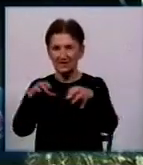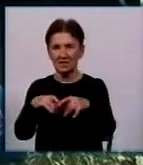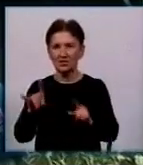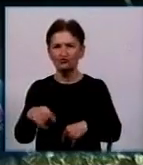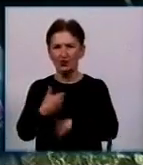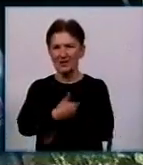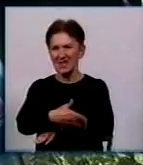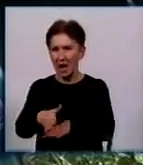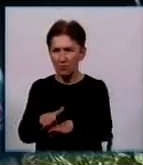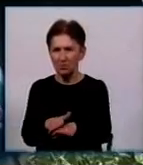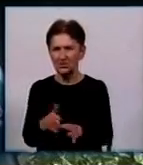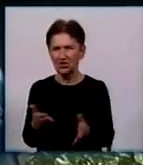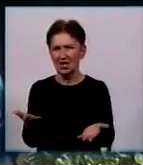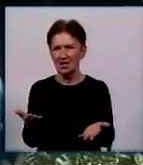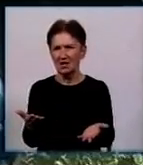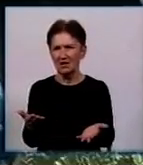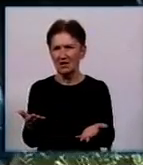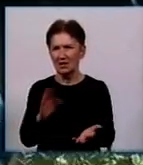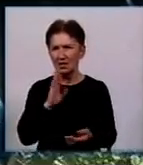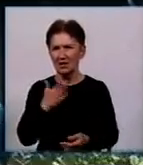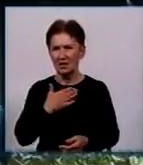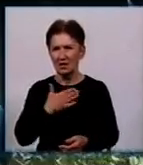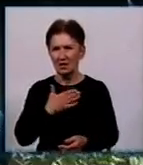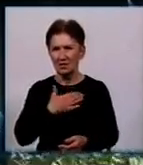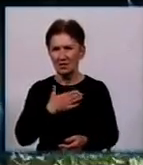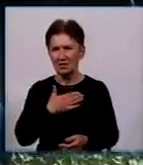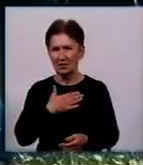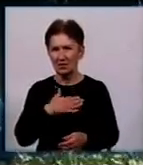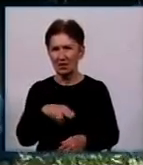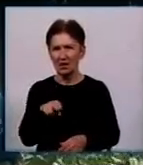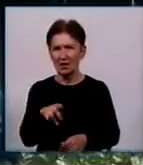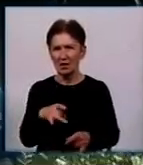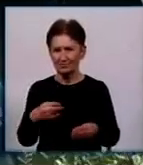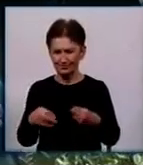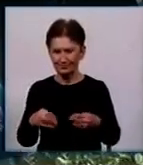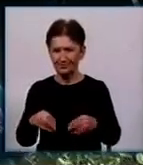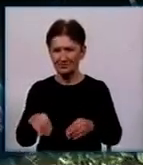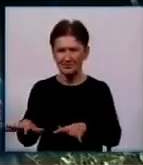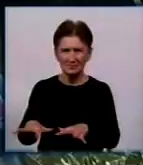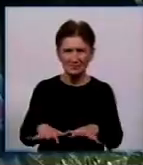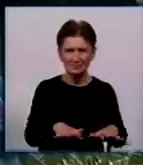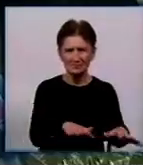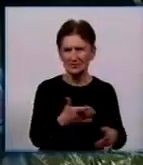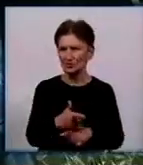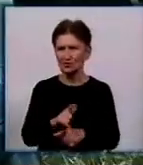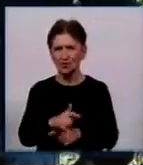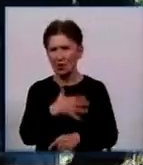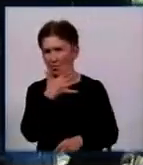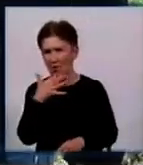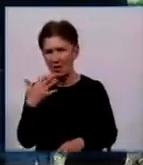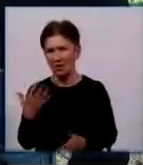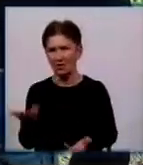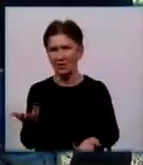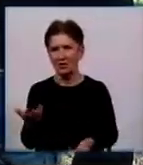тапочок, скажімо так, цих наших плаваючих поліуретанових різних тапочок дуже багато було. У